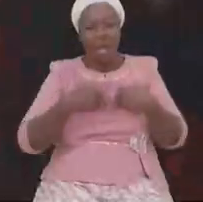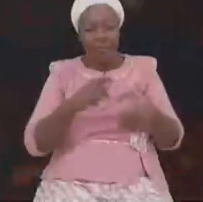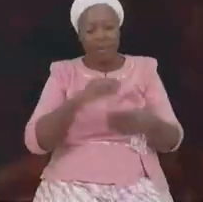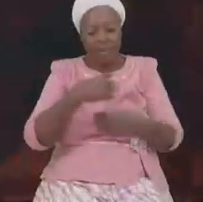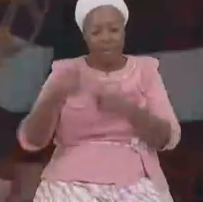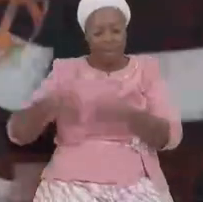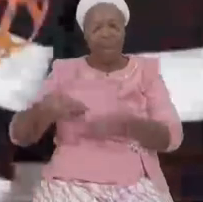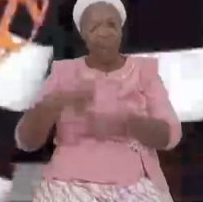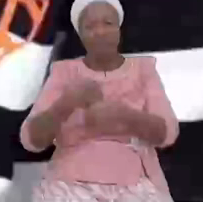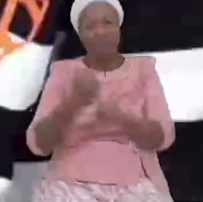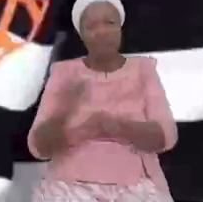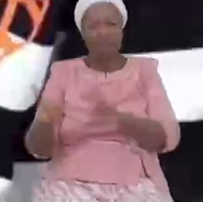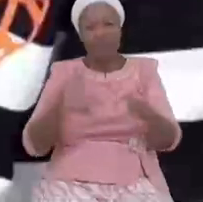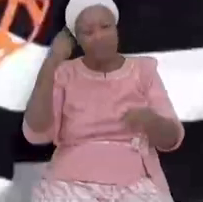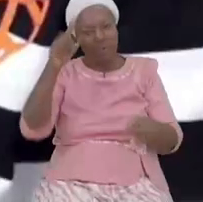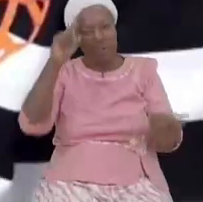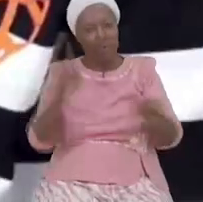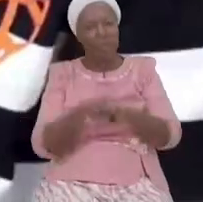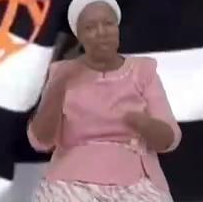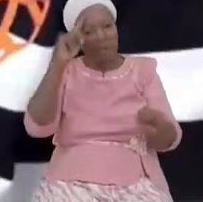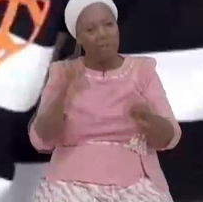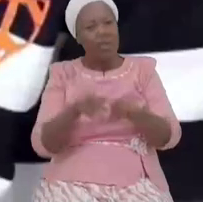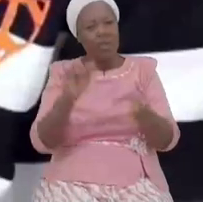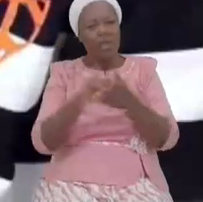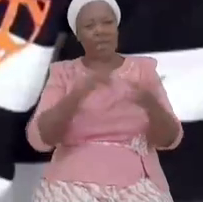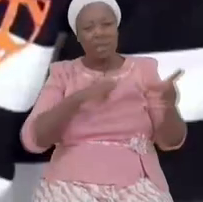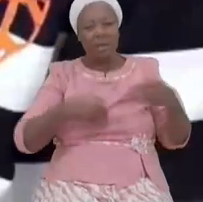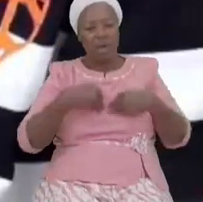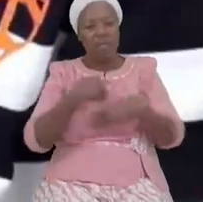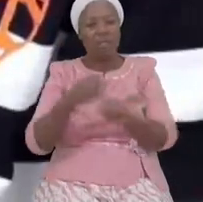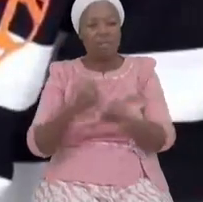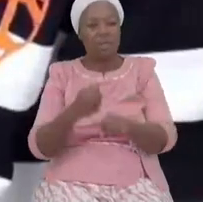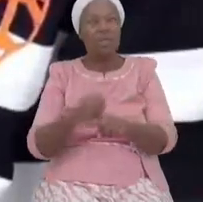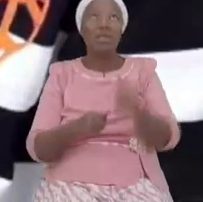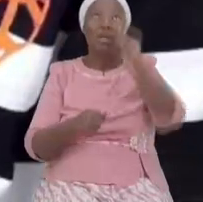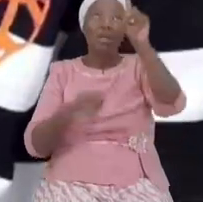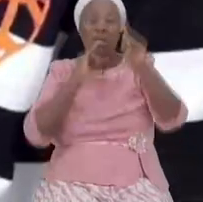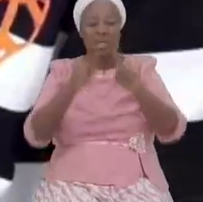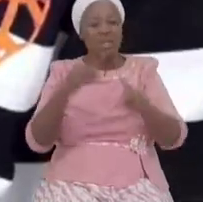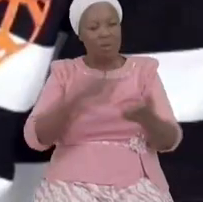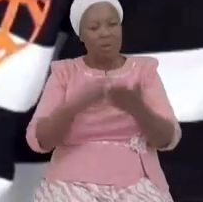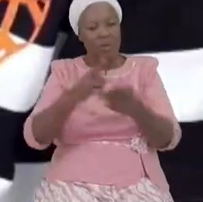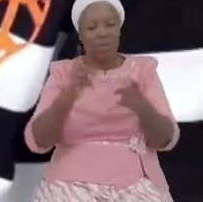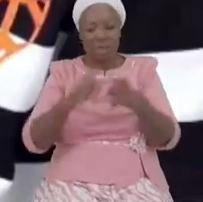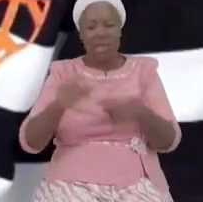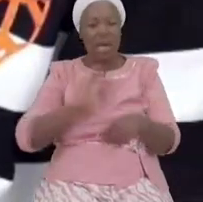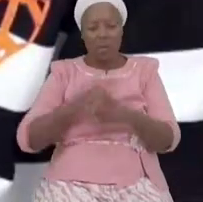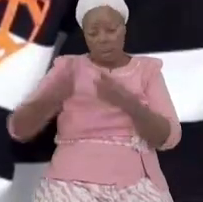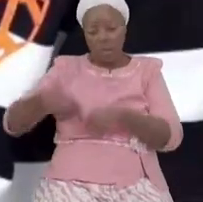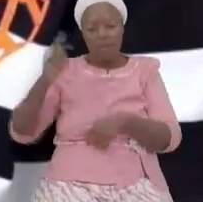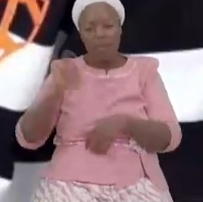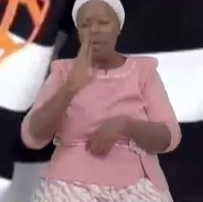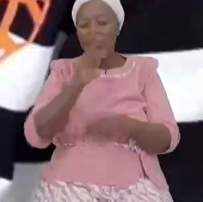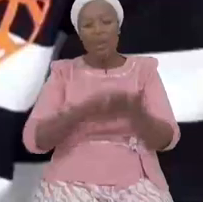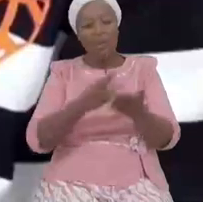l'alliance que Dieu a faite. Il est juste. Nos cœurs doivent être justes. Il a les yeux purs. Pour ne